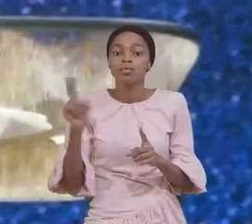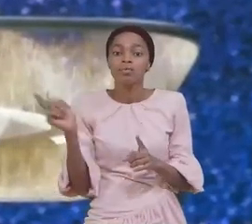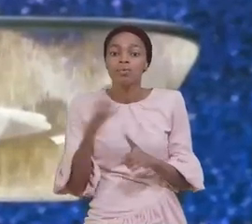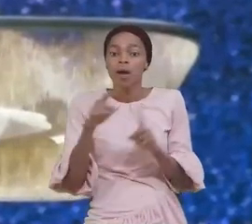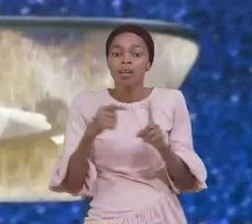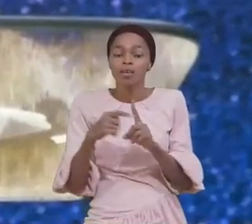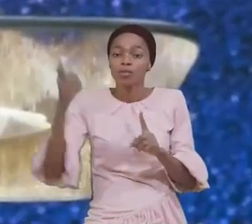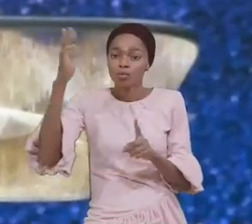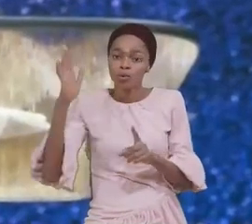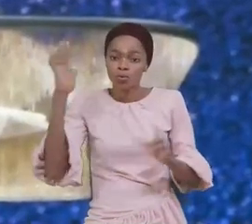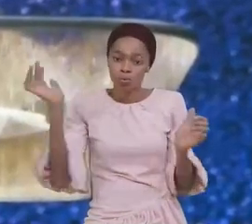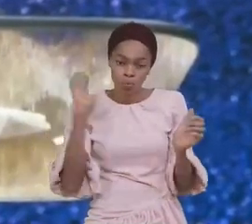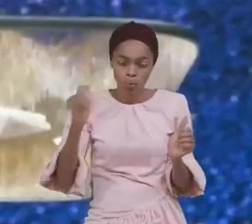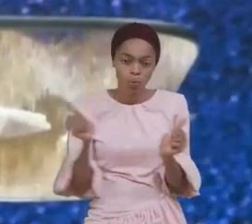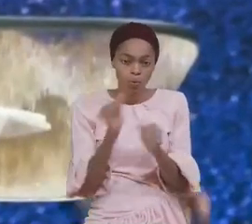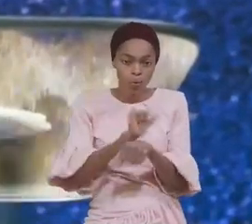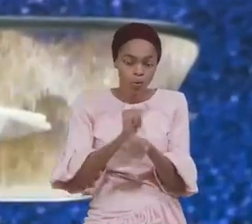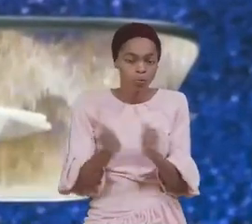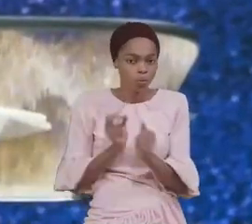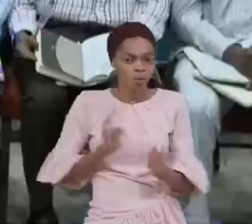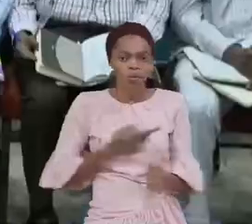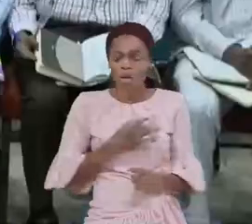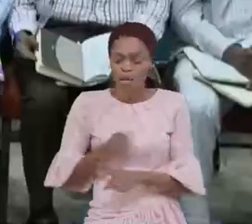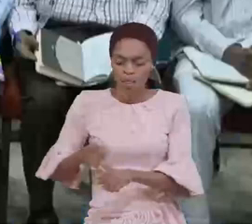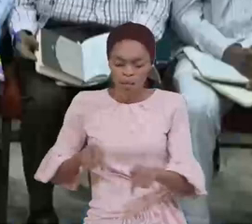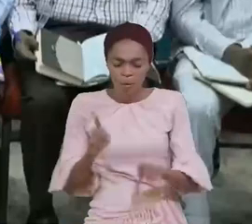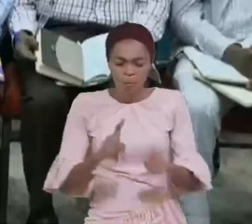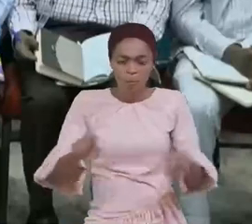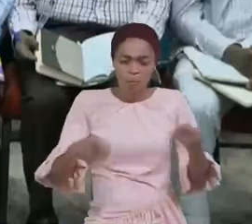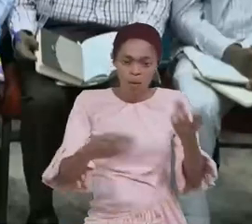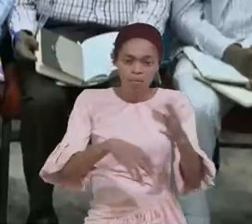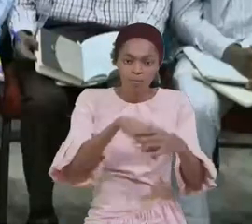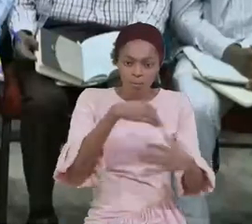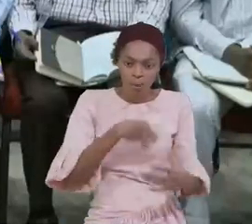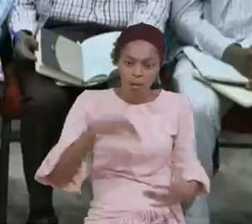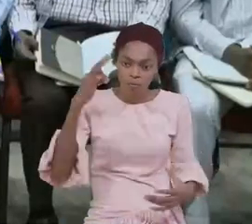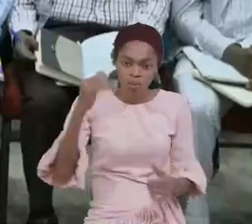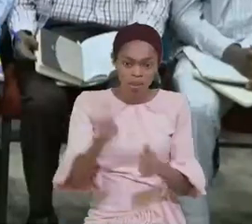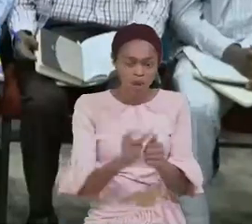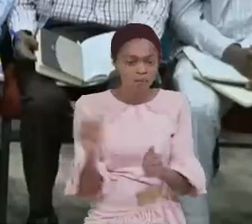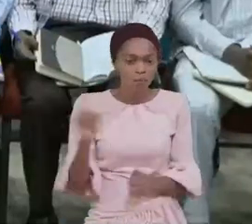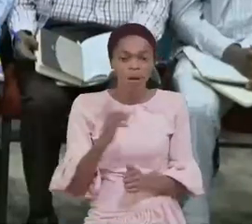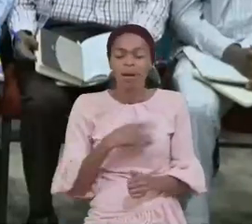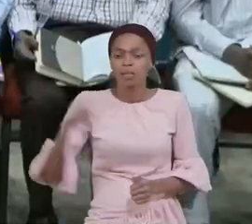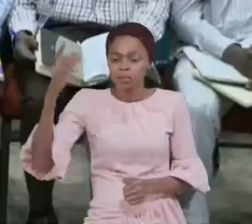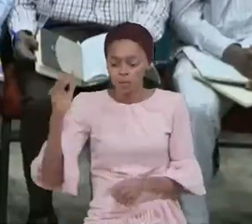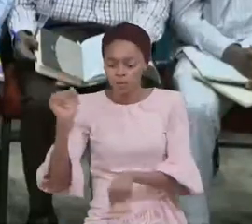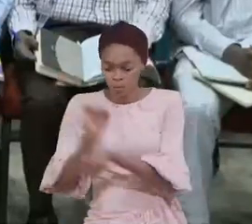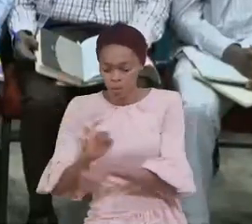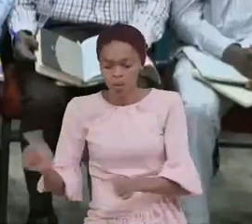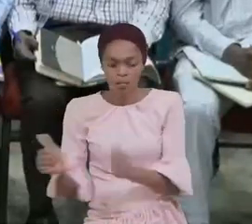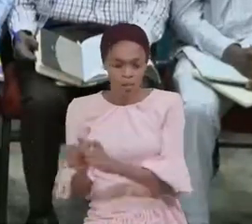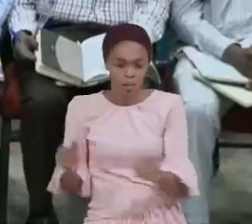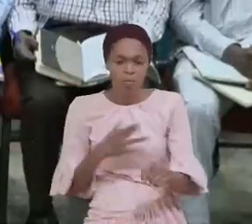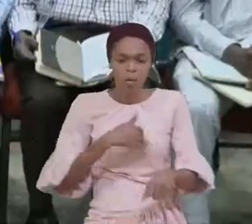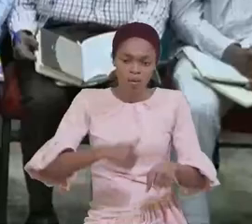prêcher partout. Le Seigneur travaillait avec eux et confirmait la